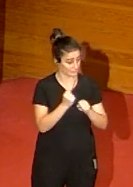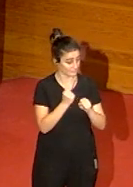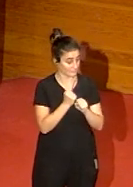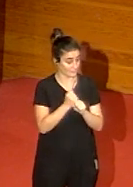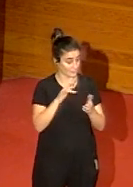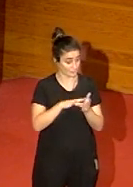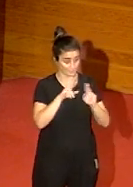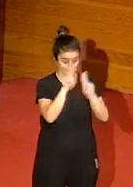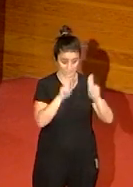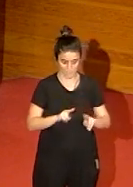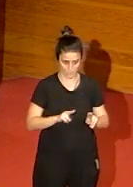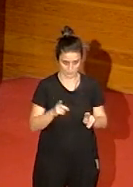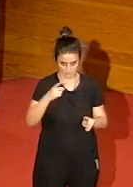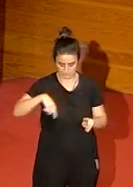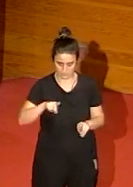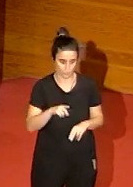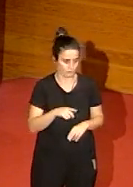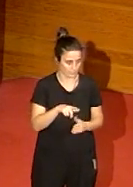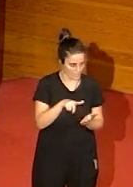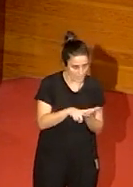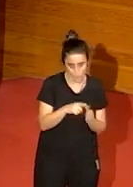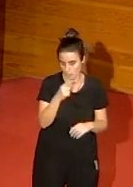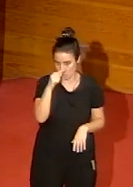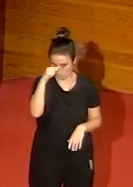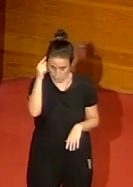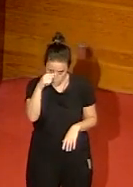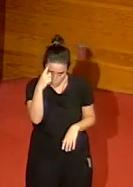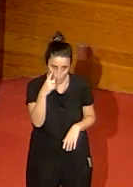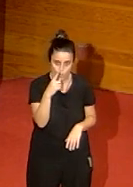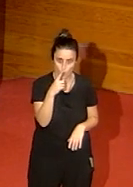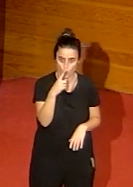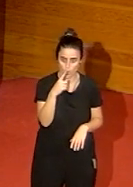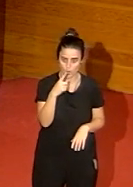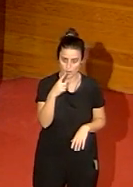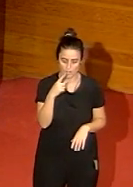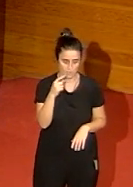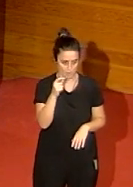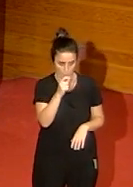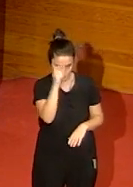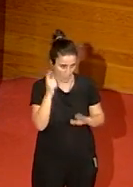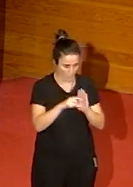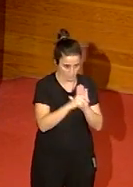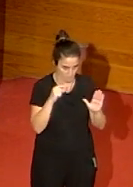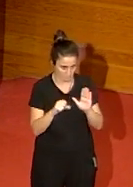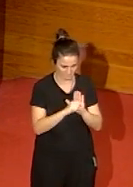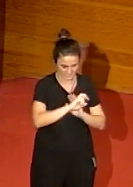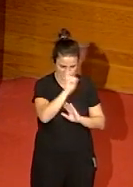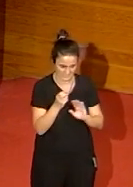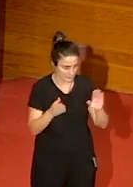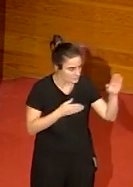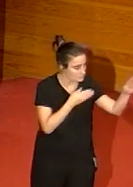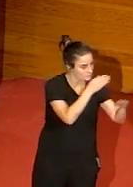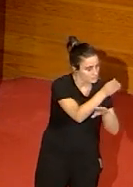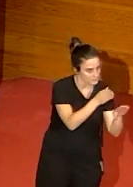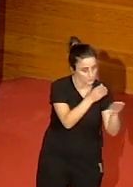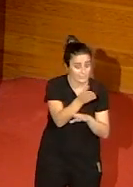zarete, zuen hizkuntzarekin, zuen kulturarekin, zuen aurre ikusiarekin, eta orduan, nola menperatzen duzu hori toki